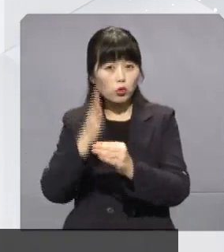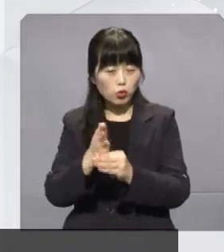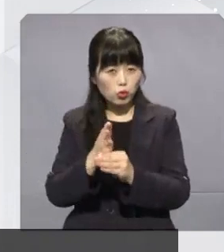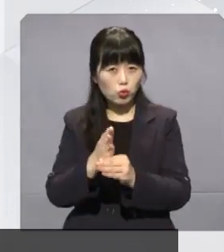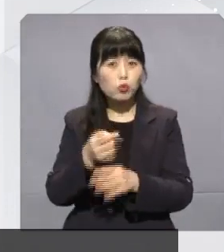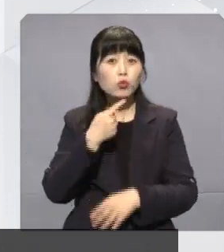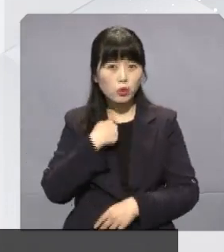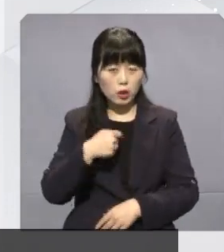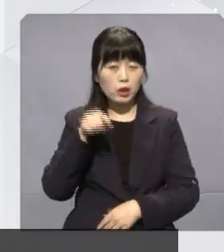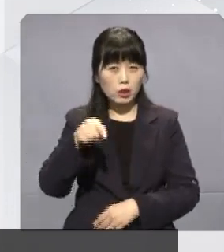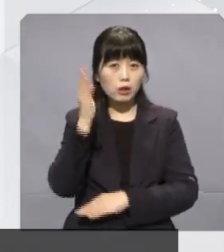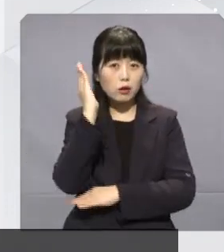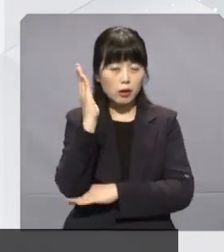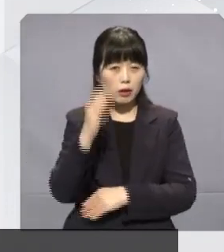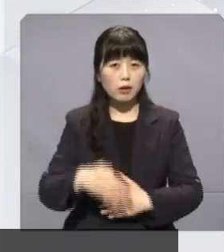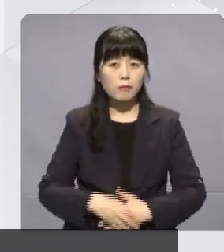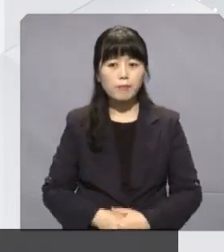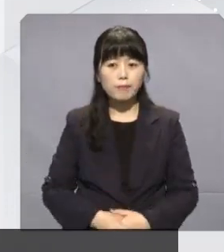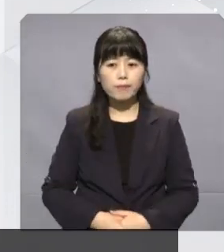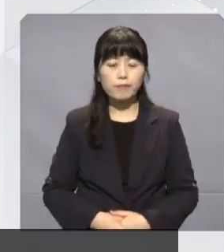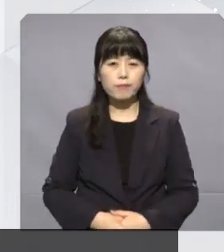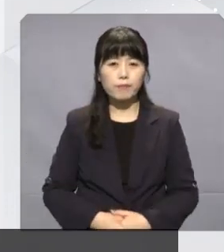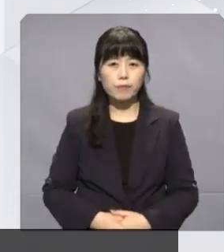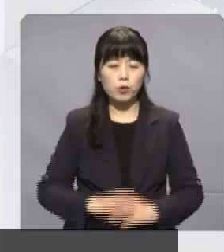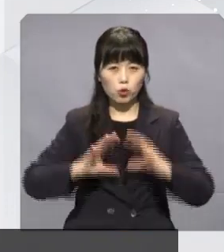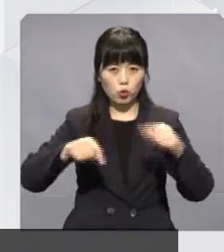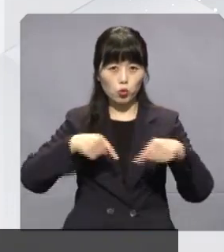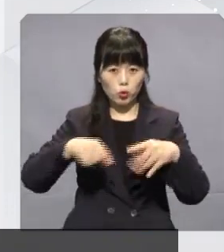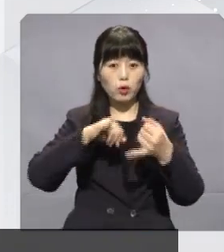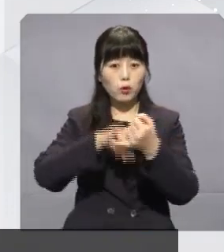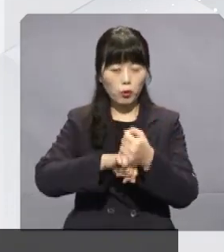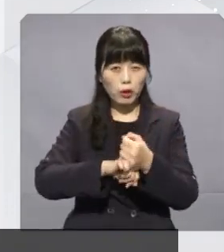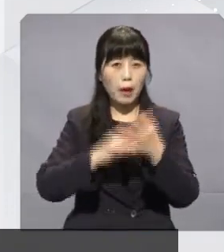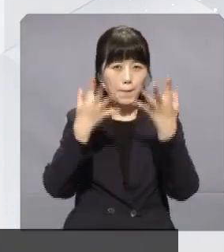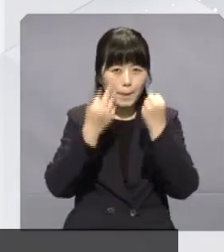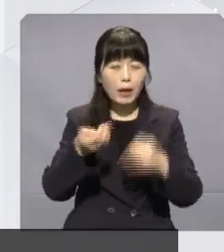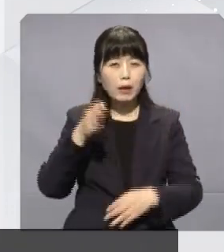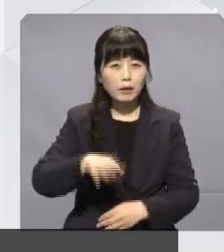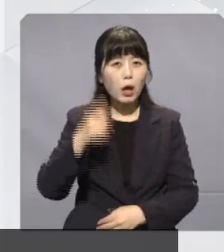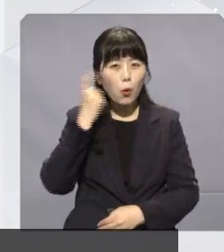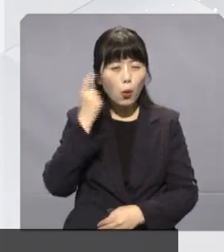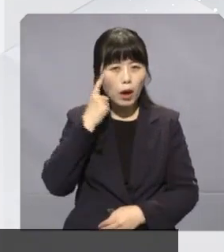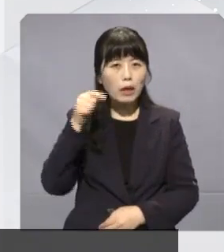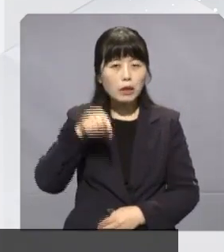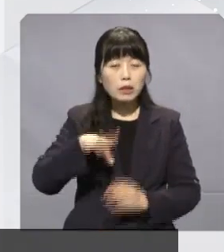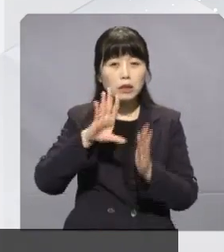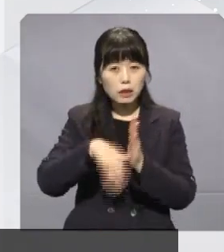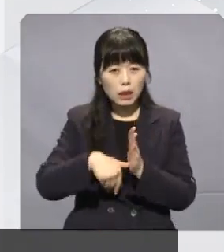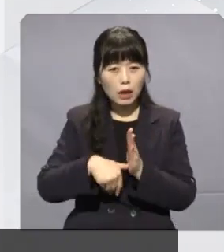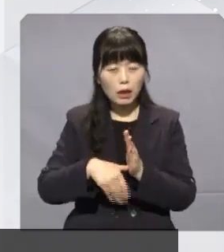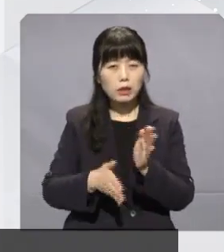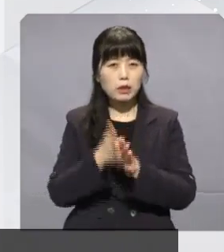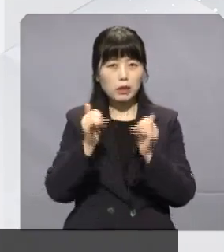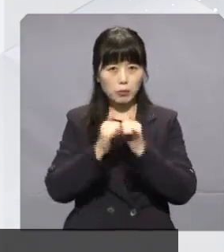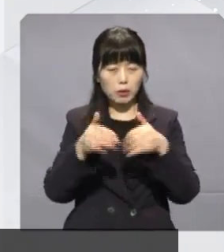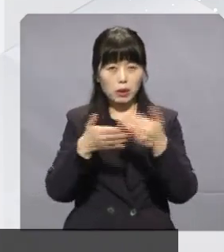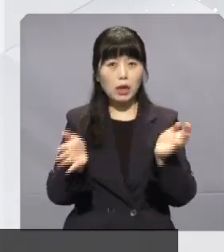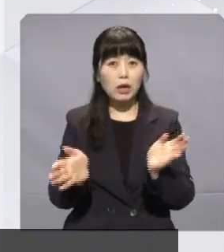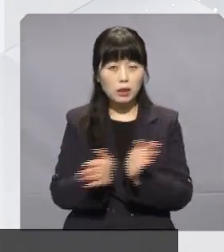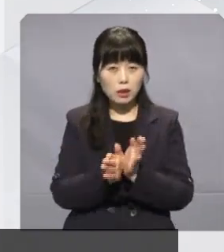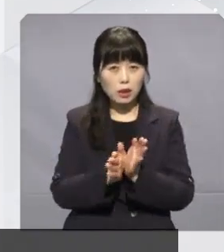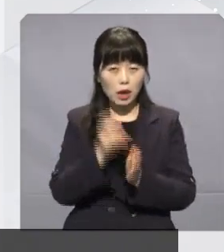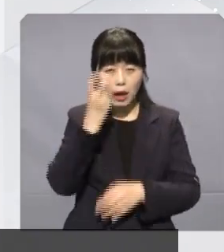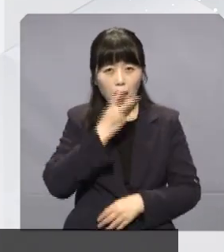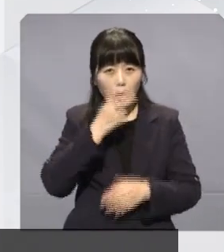되어 왔다 이게 골자인데 그런데 국정과제가 많은데 왜 하필 지금이 시기에 시민단체 감사의